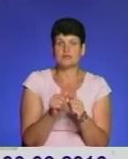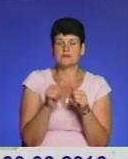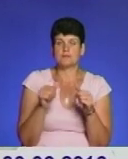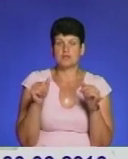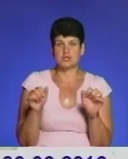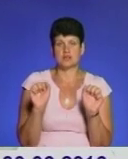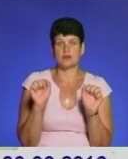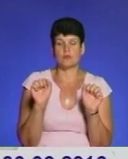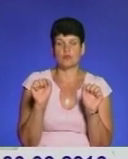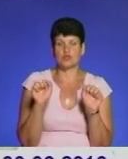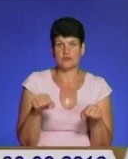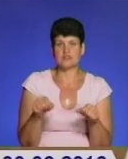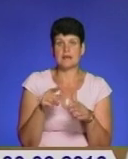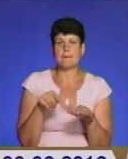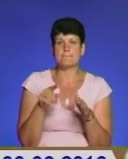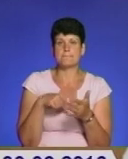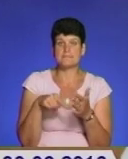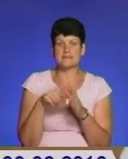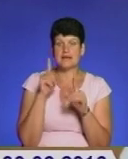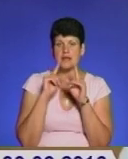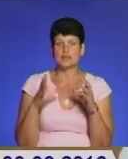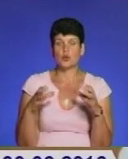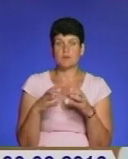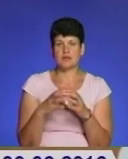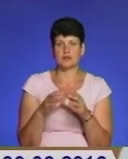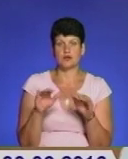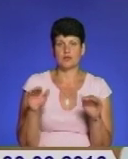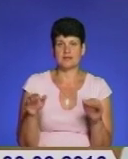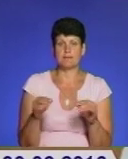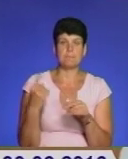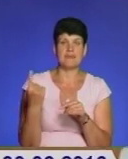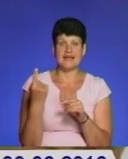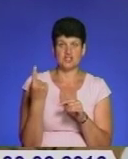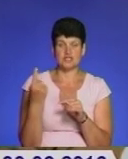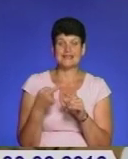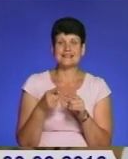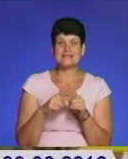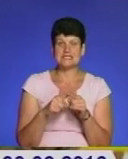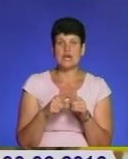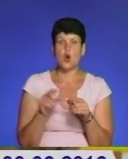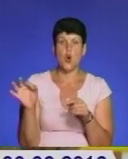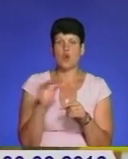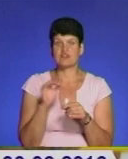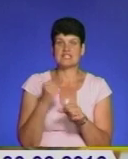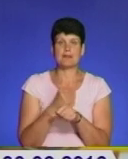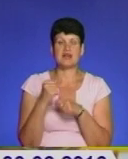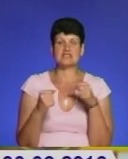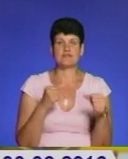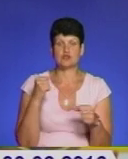місцевих рад та об'єднаних громад. Перше – офіційне працевлаштування. На території області середній процент